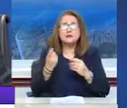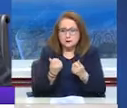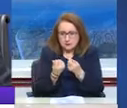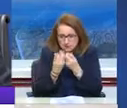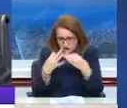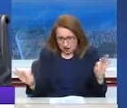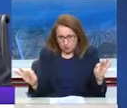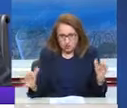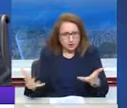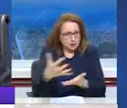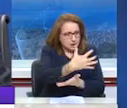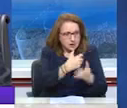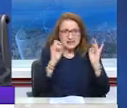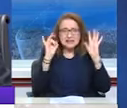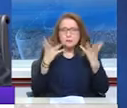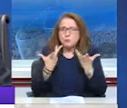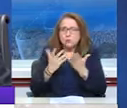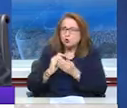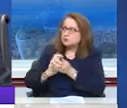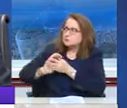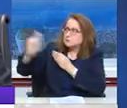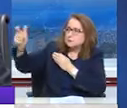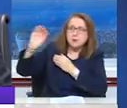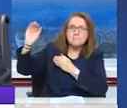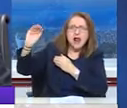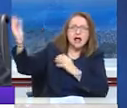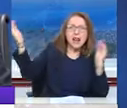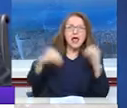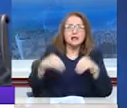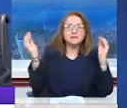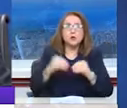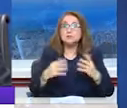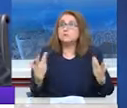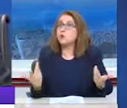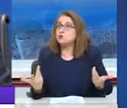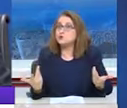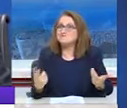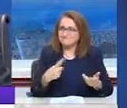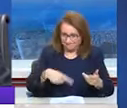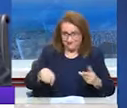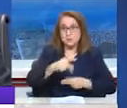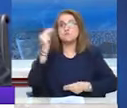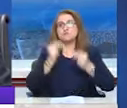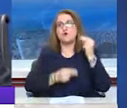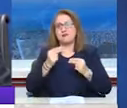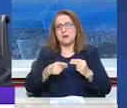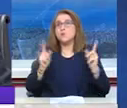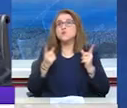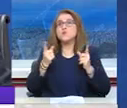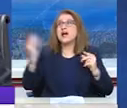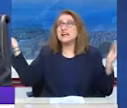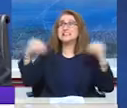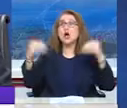των υποχρεώσεών τους προμηθευτές τους του εξωτερικού. Τις επόμενες μέρες ή και ώρες θα υπάρχει ο